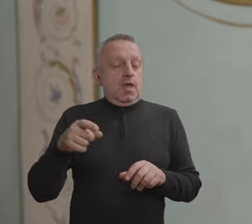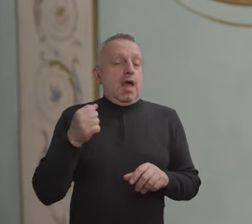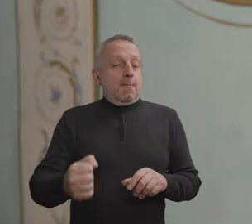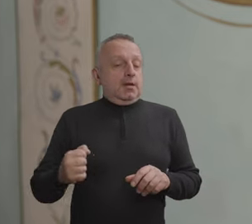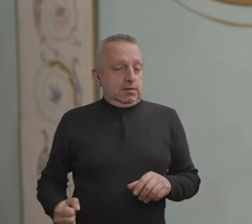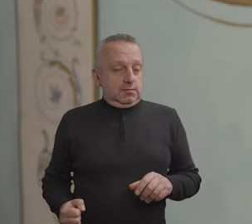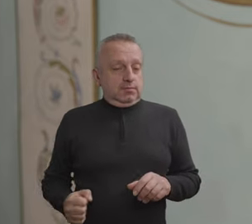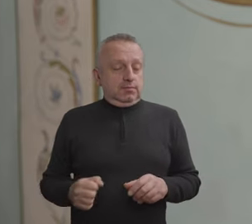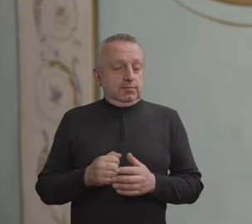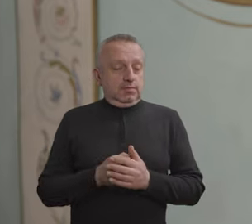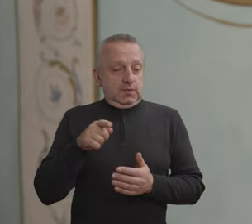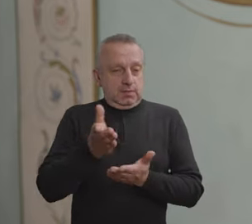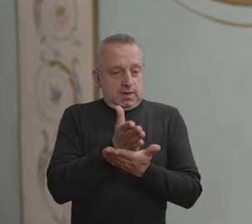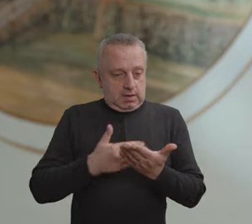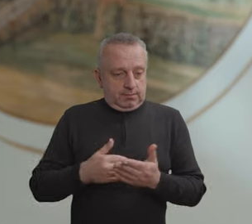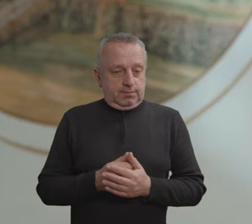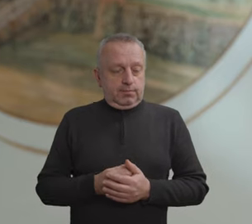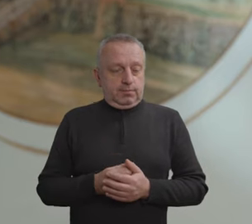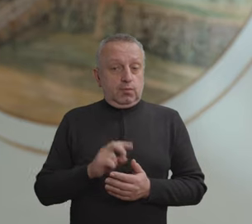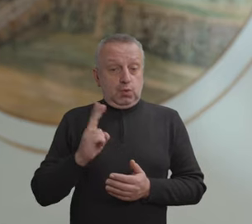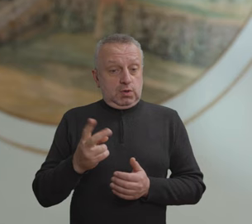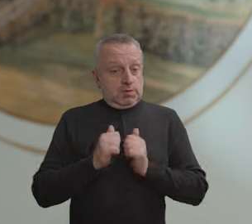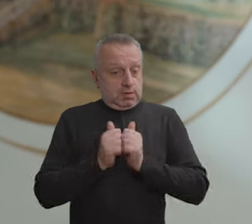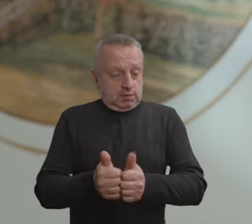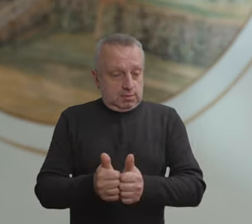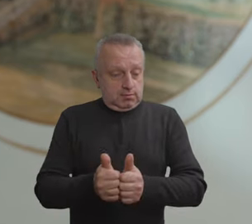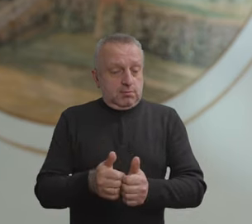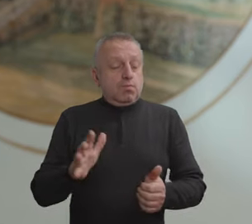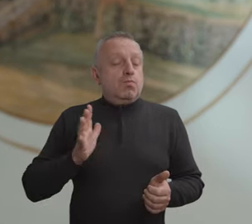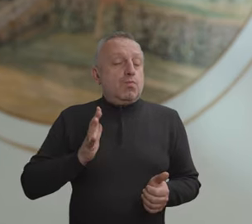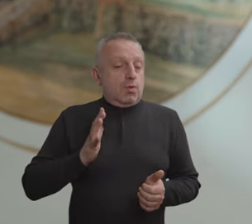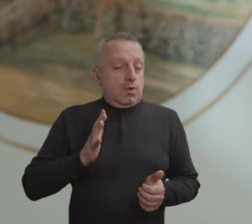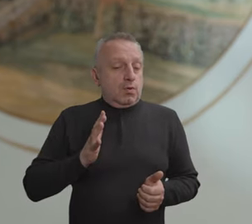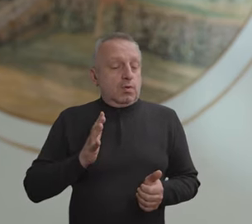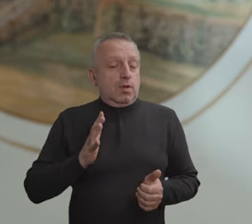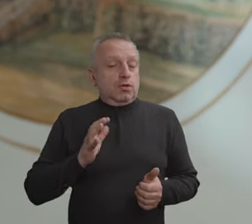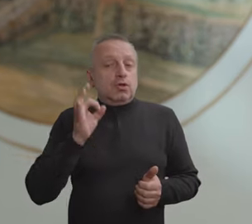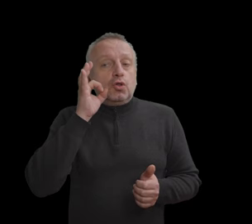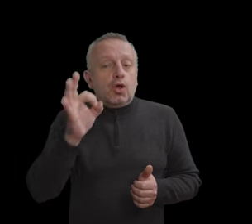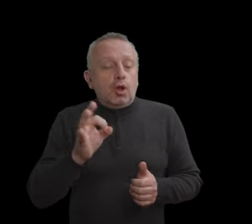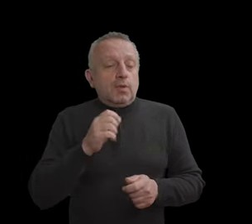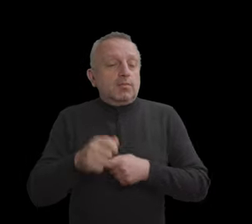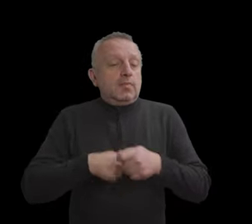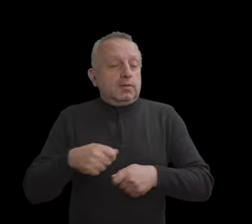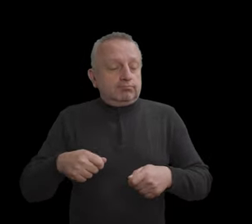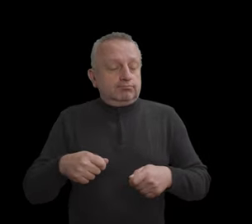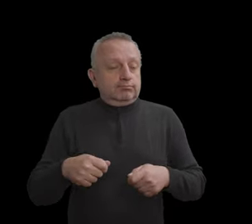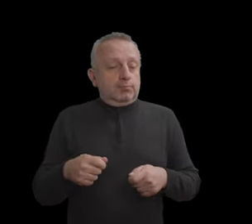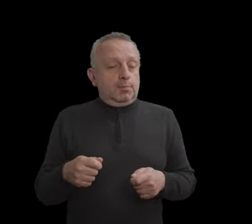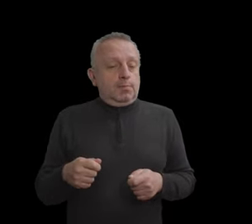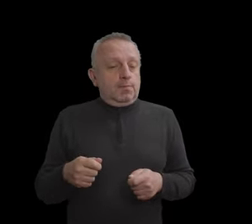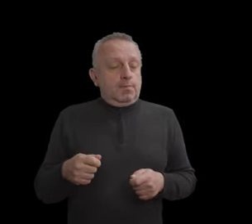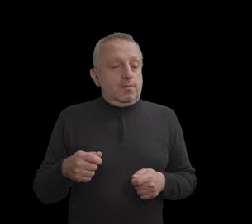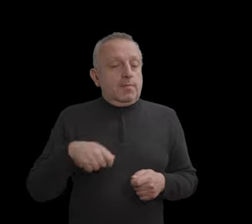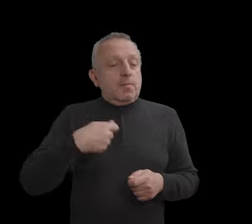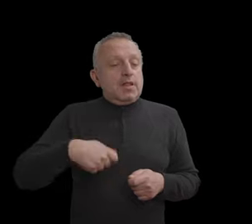ambasadorem Polski właśnie w tym kraju. Ale drugim zadaniem było nawiązanie dobrych relacji z prezydentem